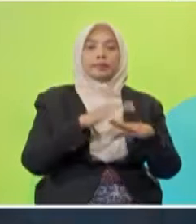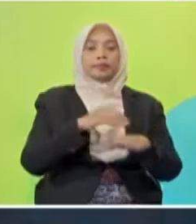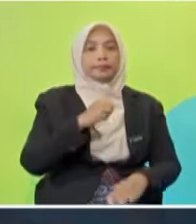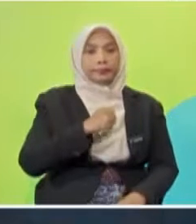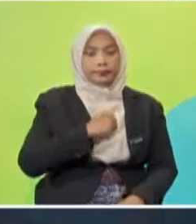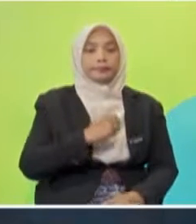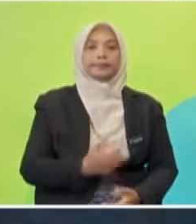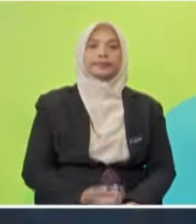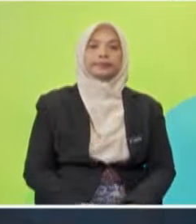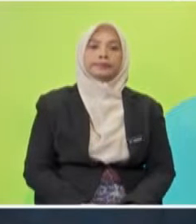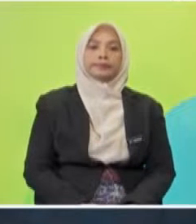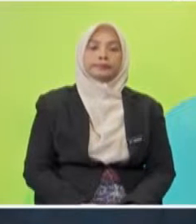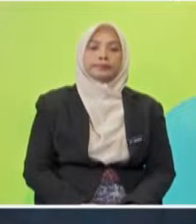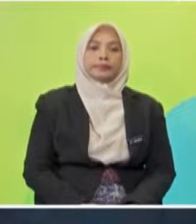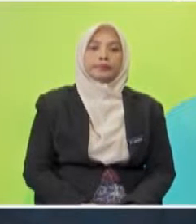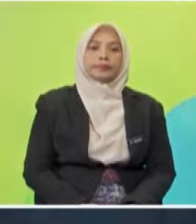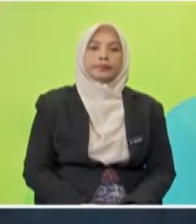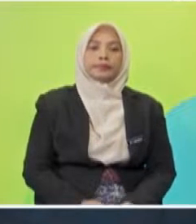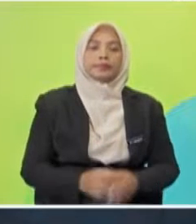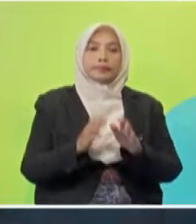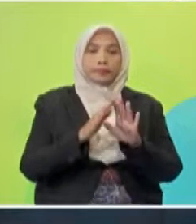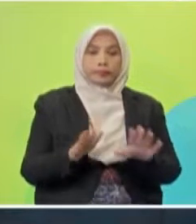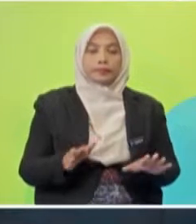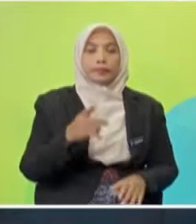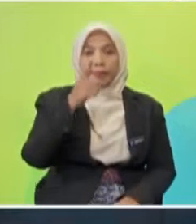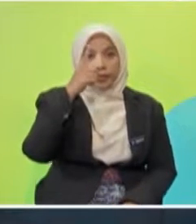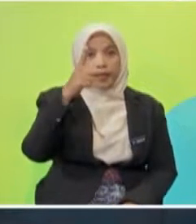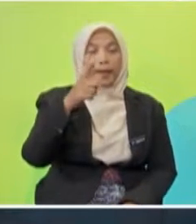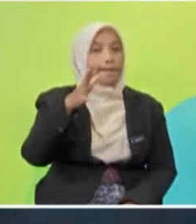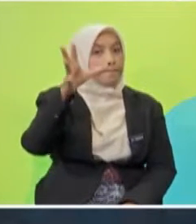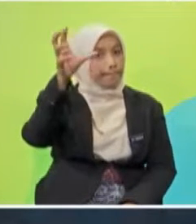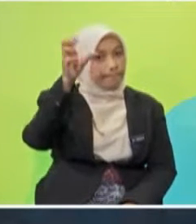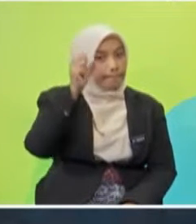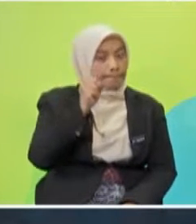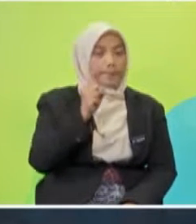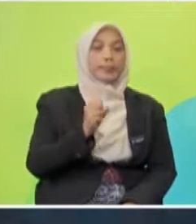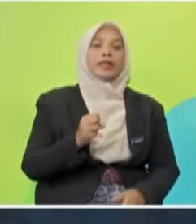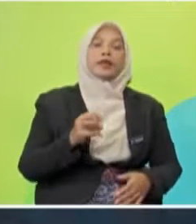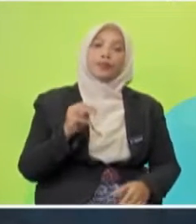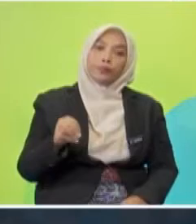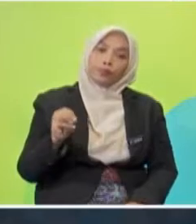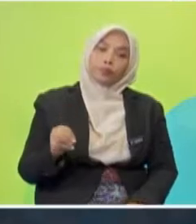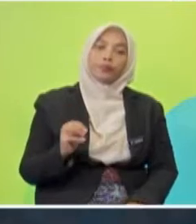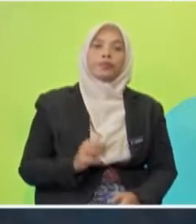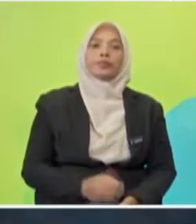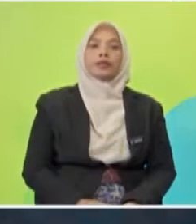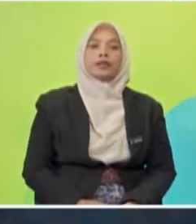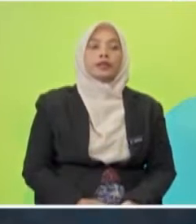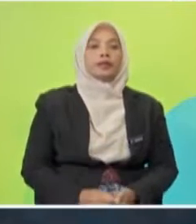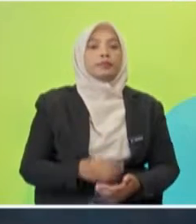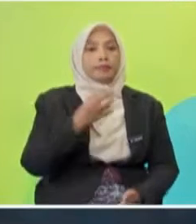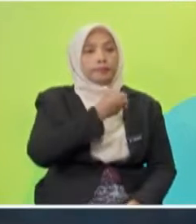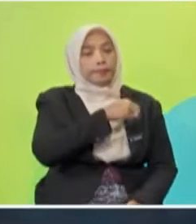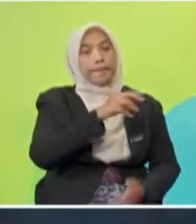Syafiqah, setelah kita melihat pencapaian anak-anak murid kita itu tadi, keempat-empat anak murid kita ini tadi sebenarnya mereka dah